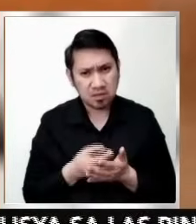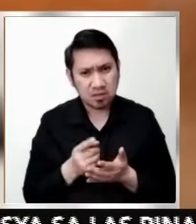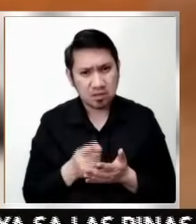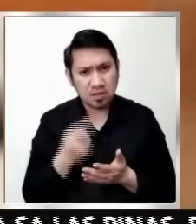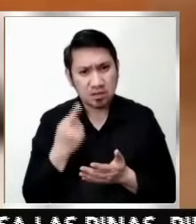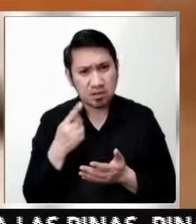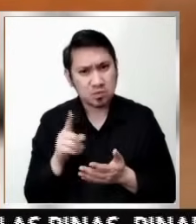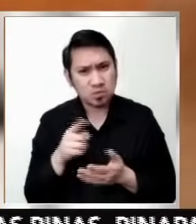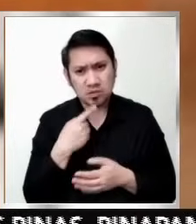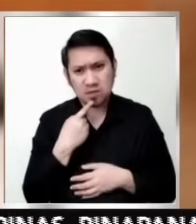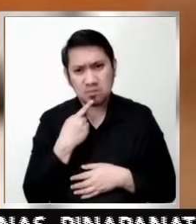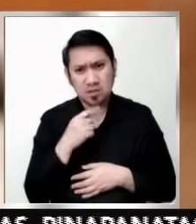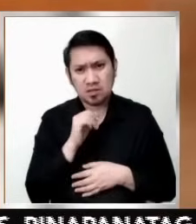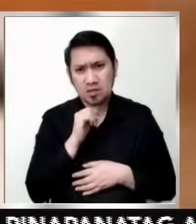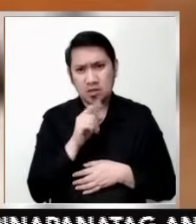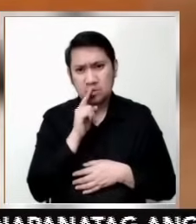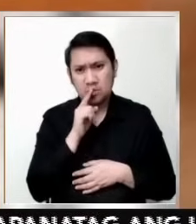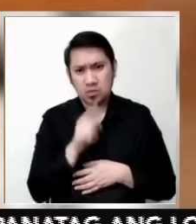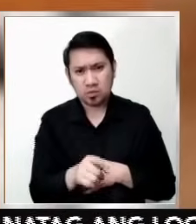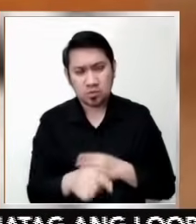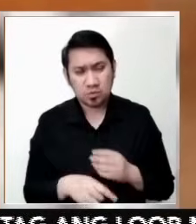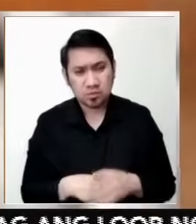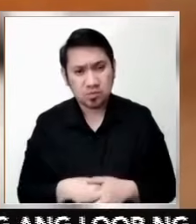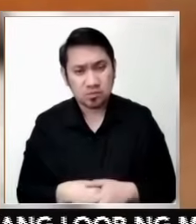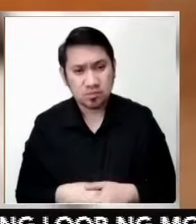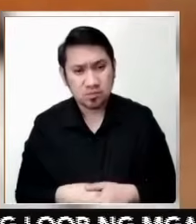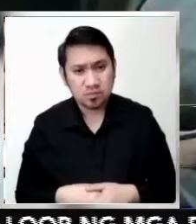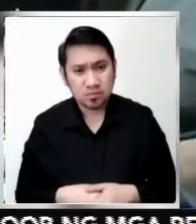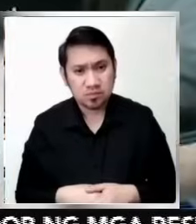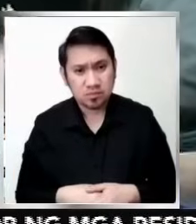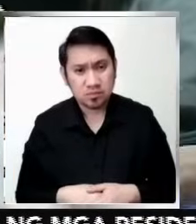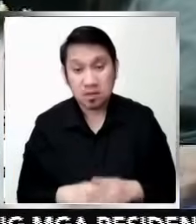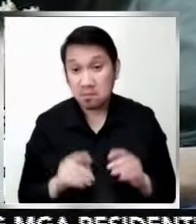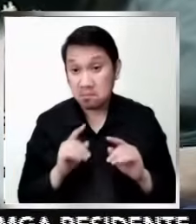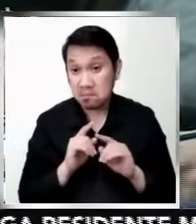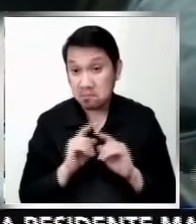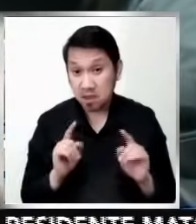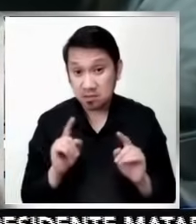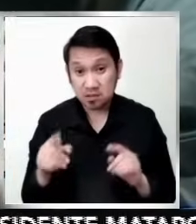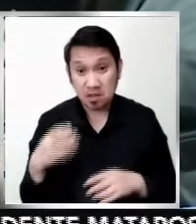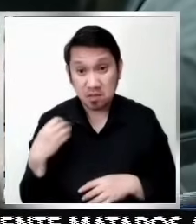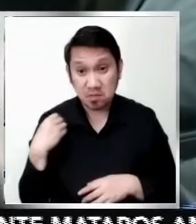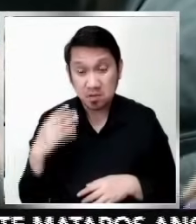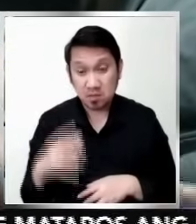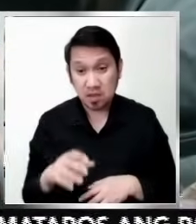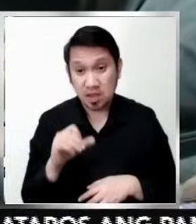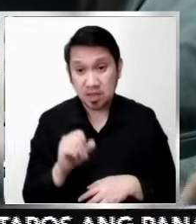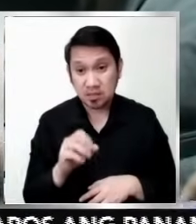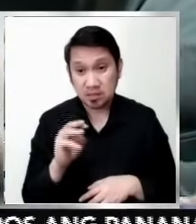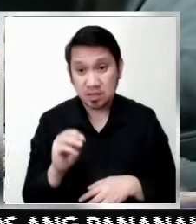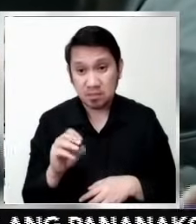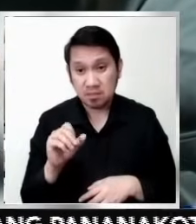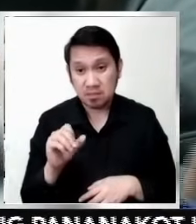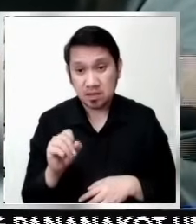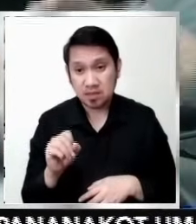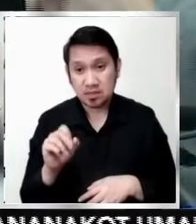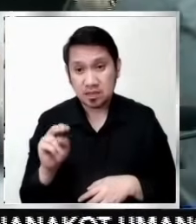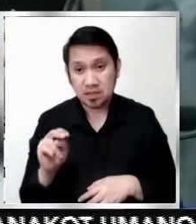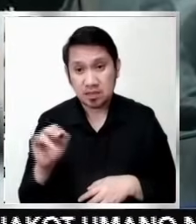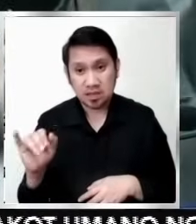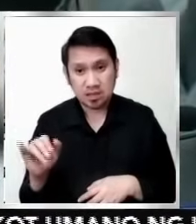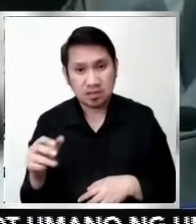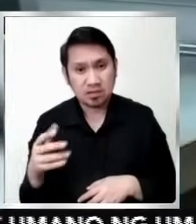itinanggi ni Romualdez at ang pamunuan ng camera Pero sabi ng mga opisyal ng smni patanong daw ang pagkakabanggit